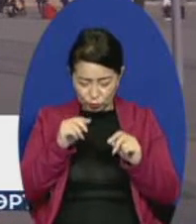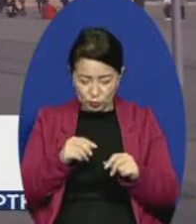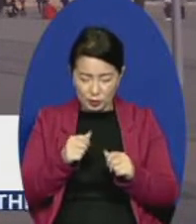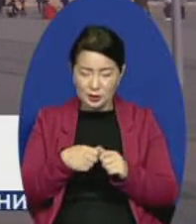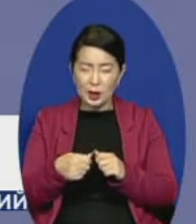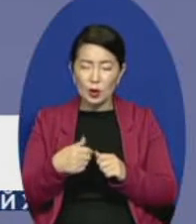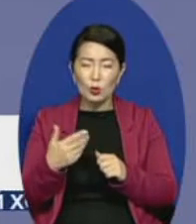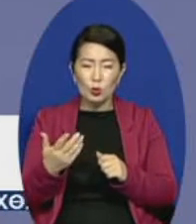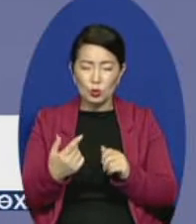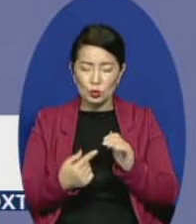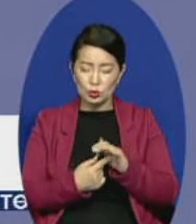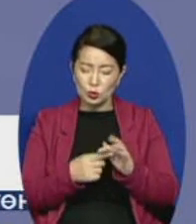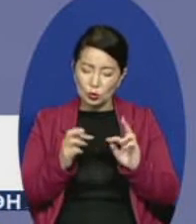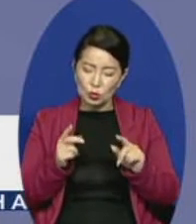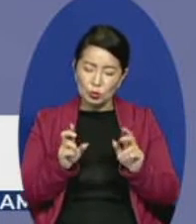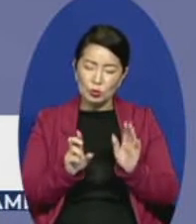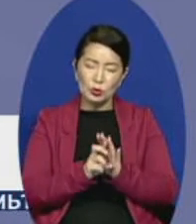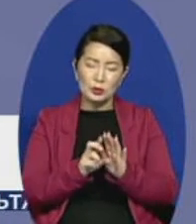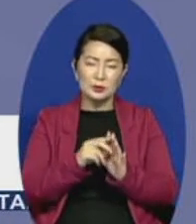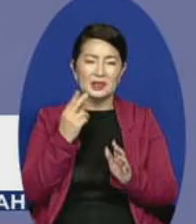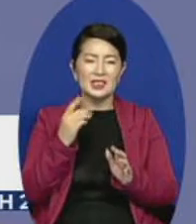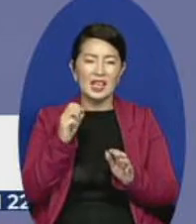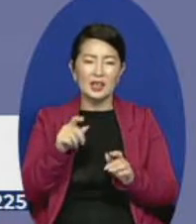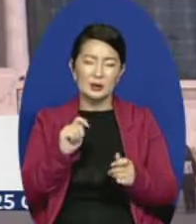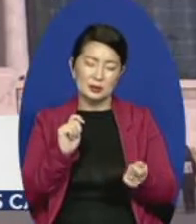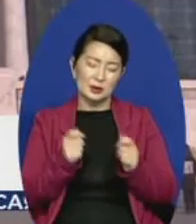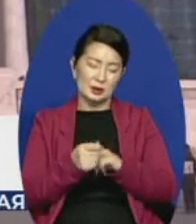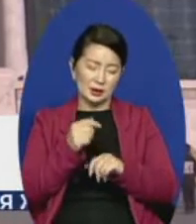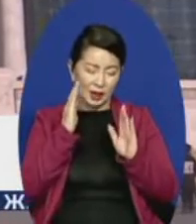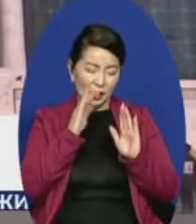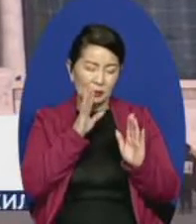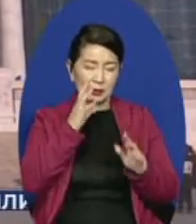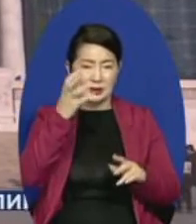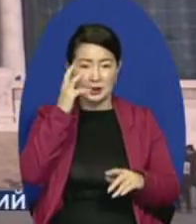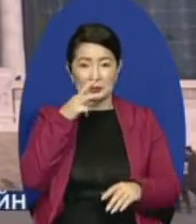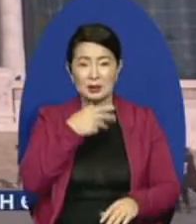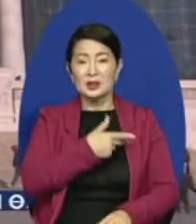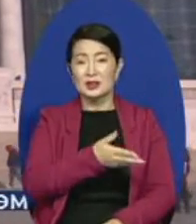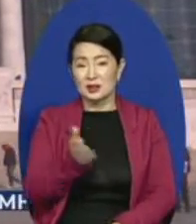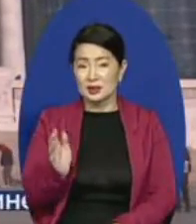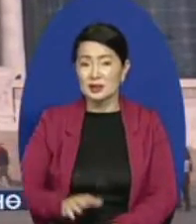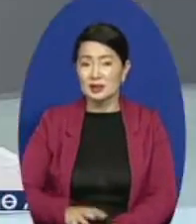суурь арын өөрчлөх боломжтой цахим шилжилт рүү анхаарлаа хандуулахаа засгийн газраас мэдгдээд байна.